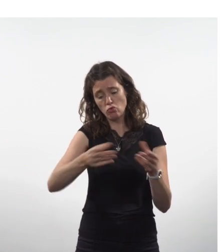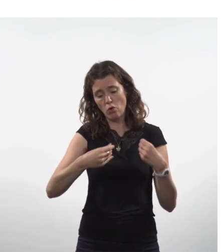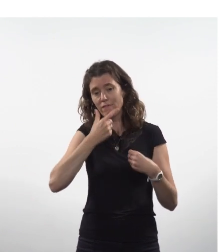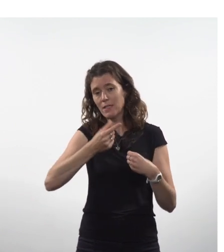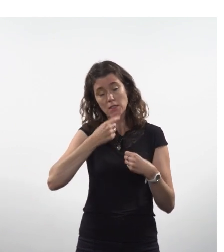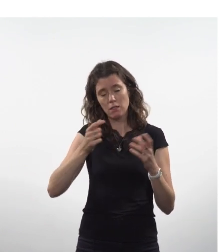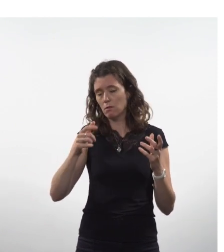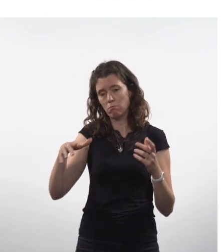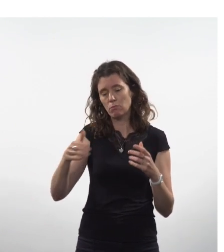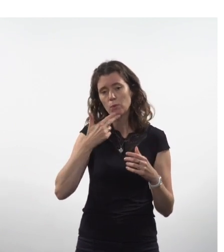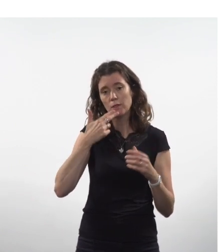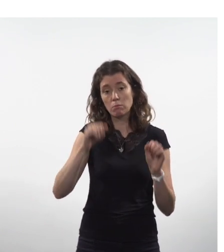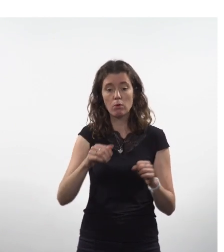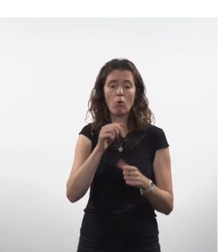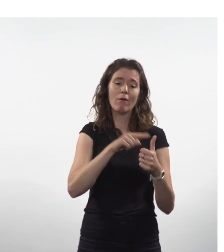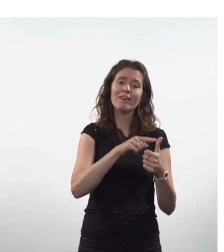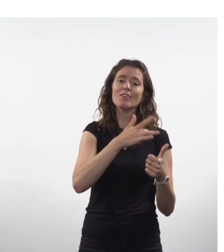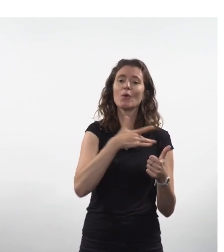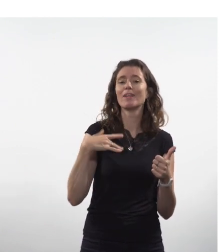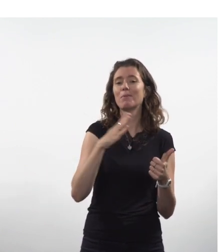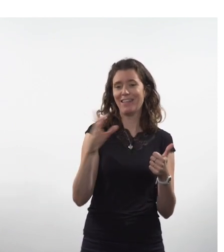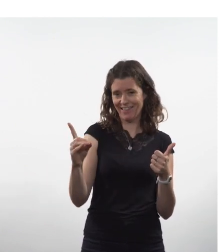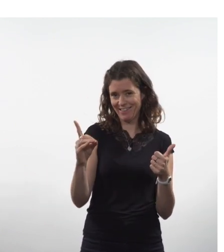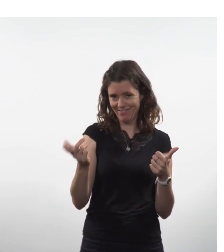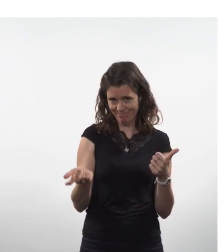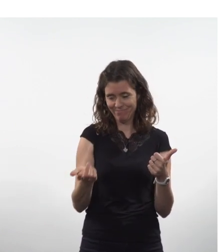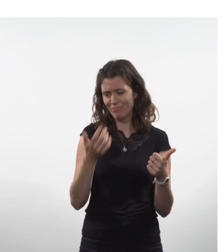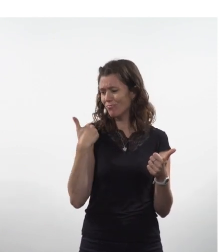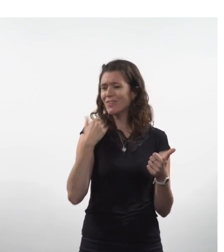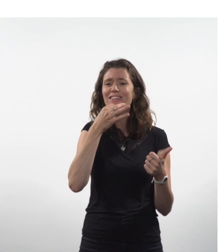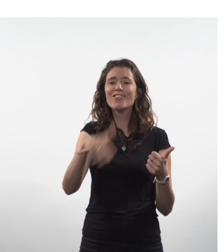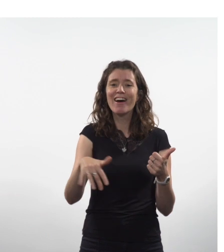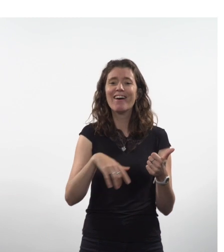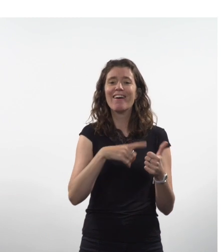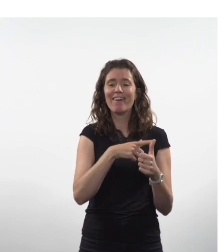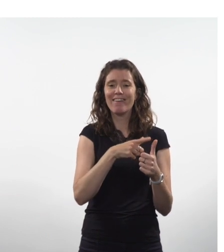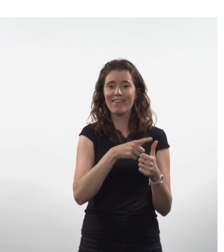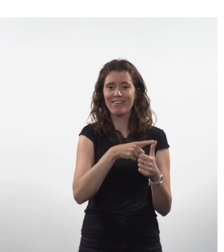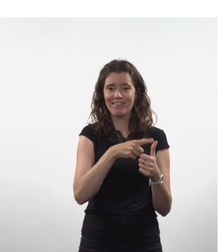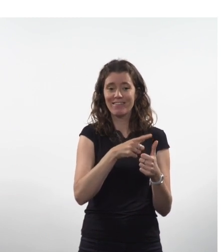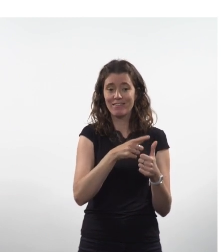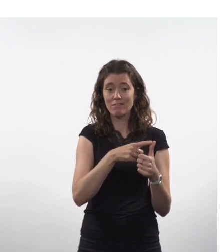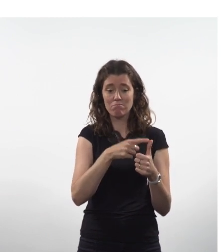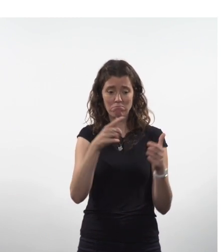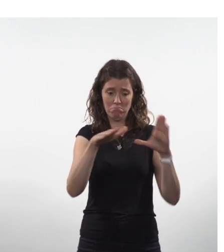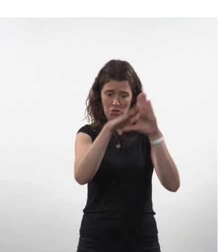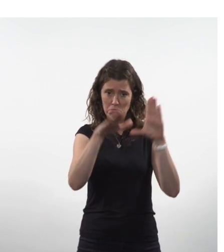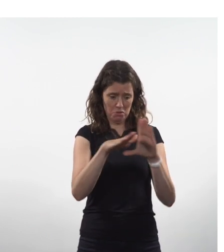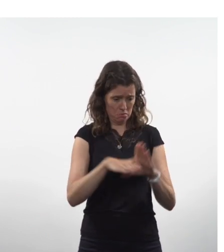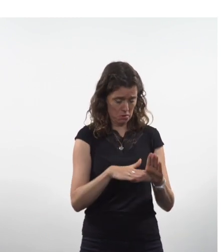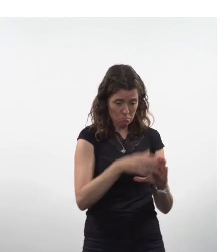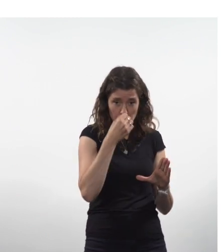à manu. C'est Santé BD. Ça a été évoqué tout à l'heure, et ce sont des illustrations qui sont extrêmement bien